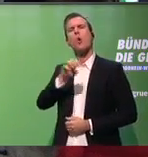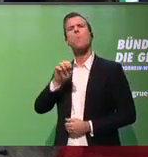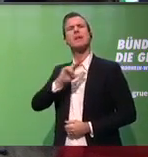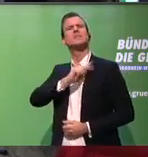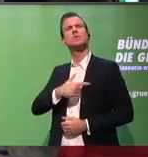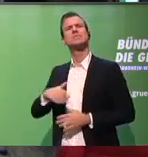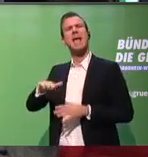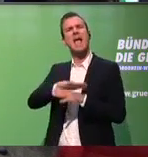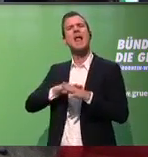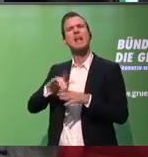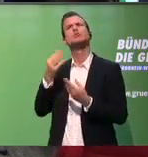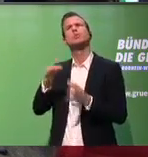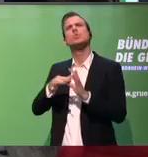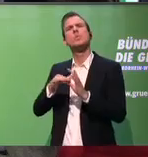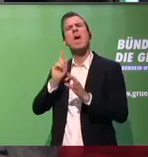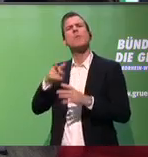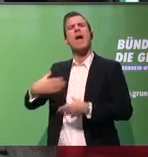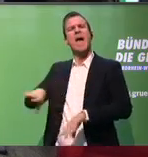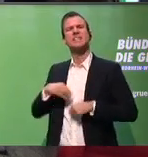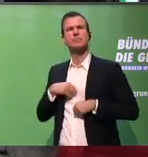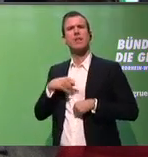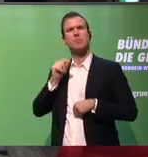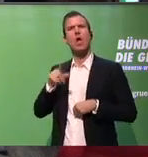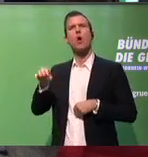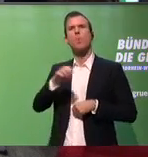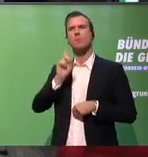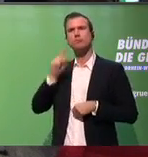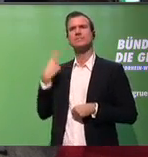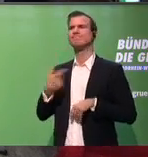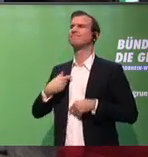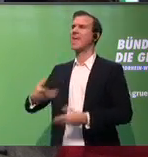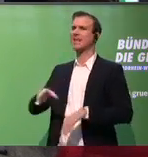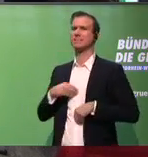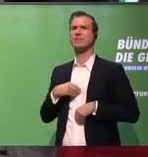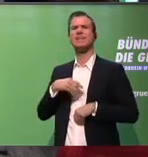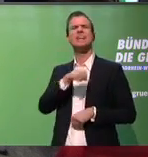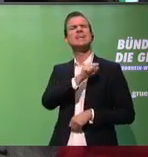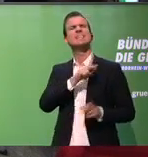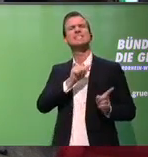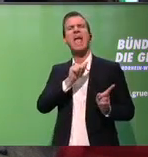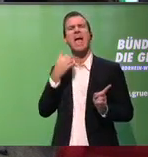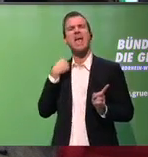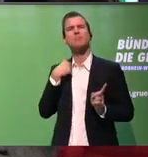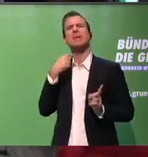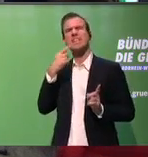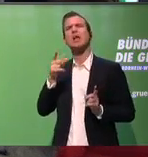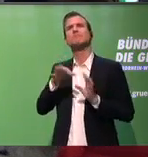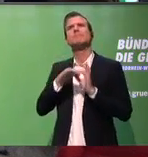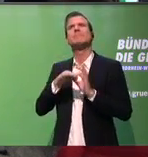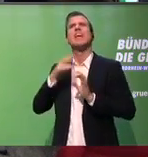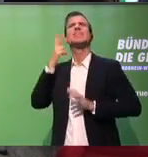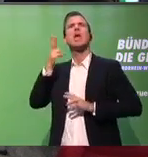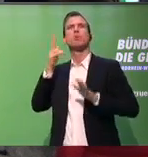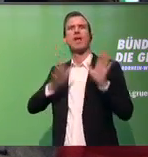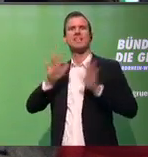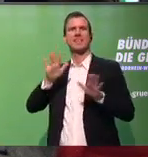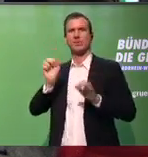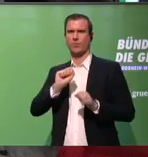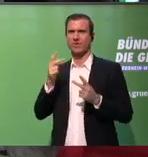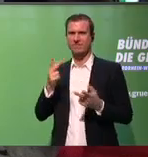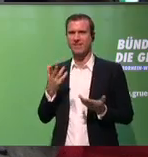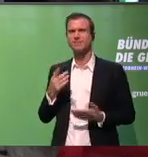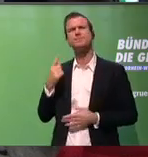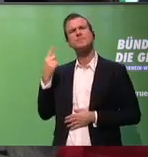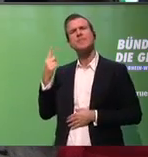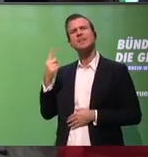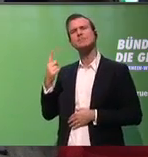mit Akzeptanz zu tun, dass Europa akzeptiert wird. Ska hat ja auch darauf hingewiesen, es ist auch ein Demokratiethema. Du kommst